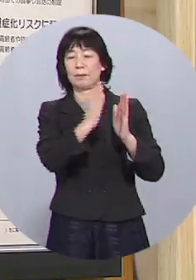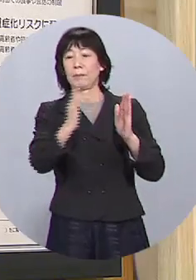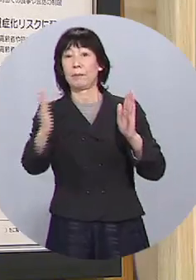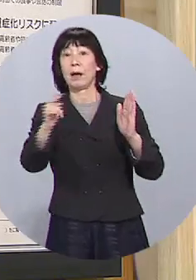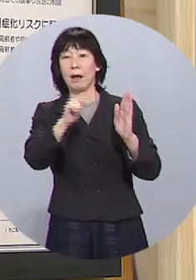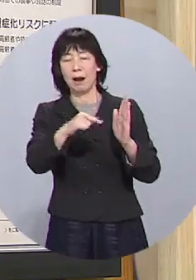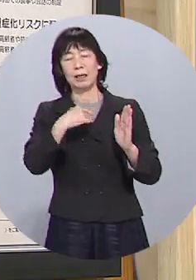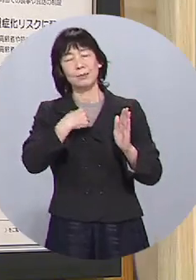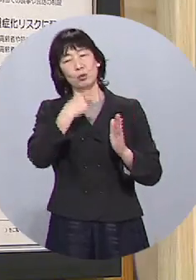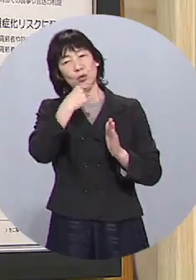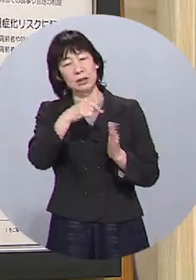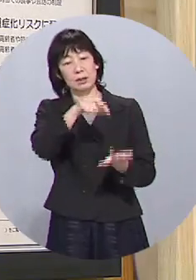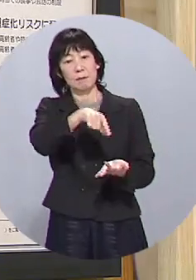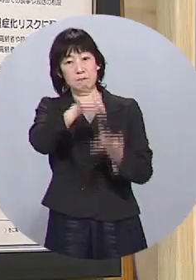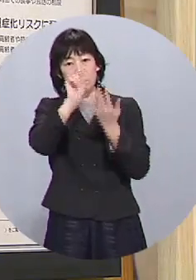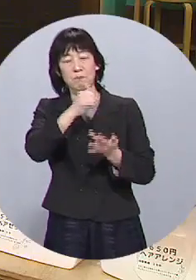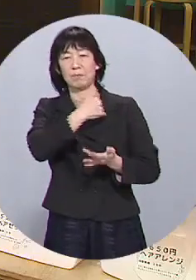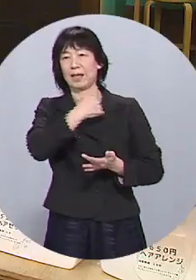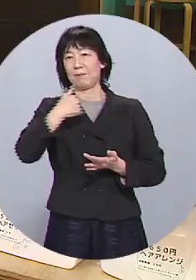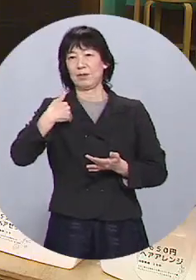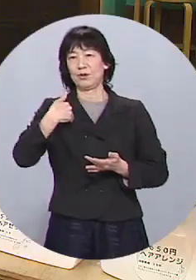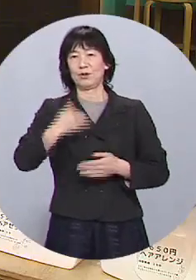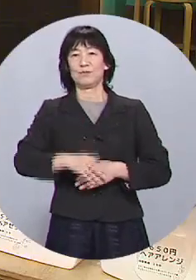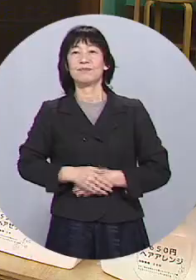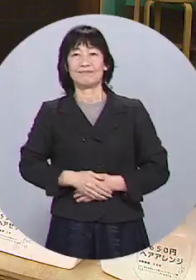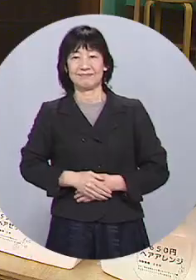ぶことができるんです。